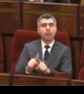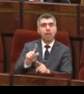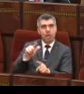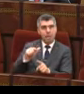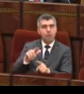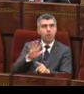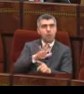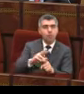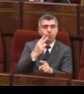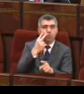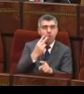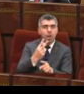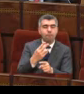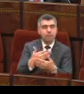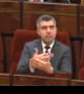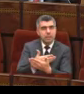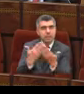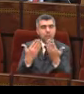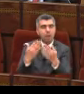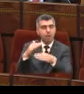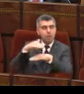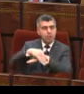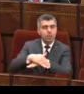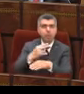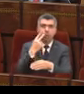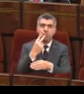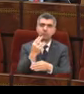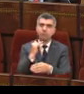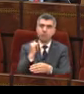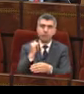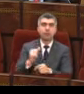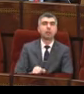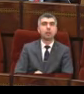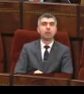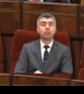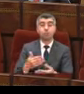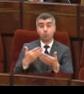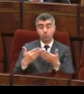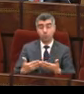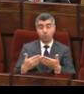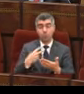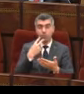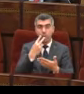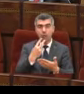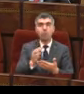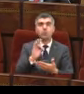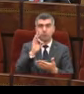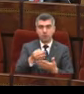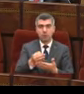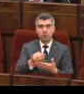كاين كنشوفوه صباح مساء. أكيد سيدة الوزيرة أن اليوم خصنا إرادة كبيرة باش